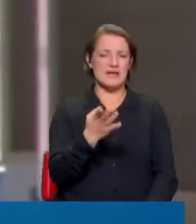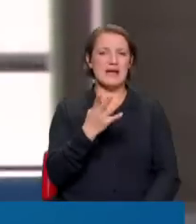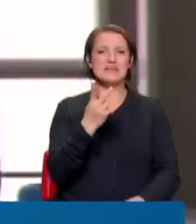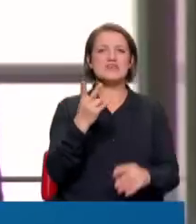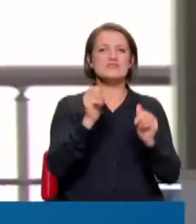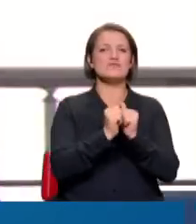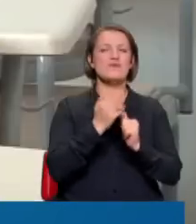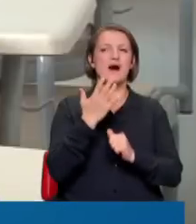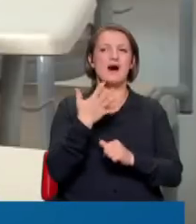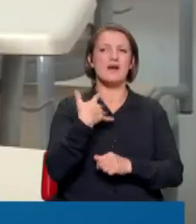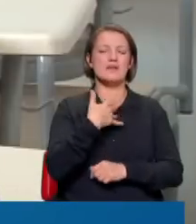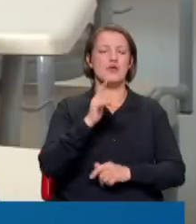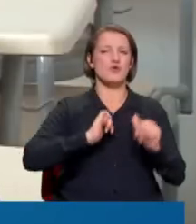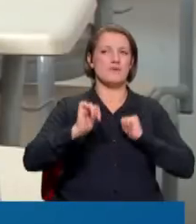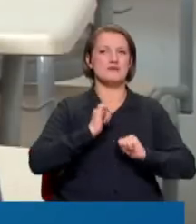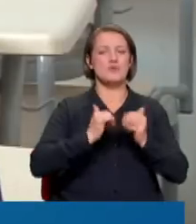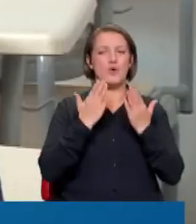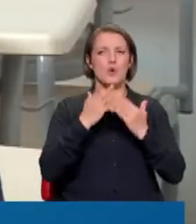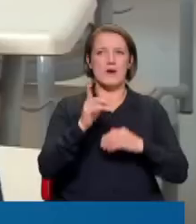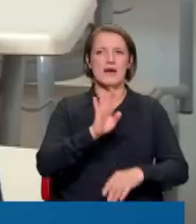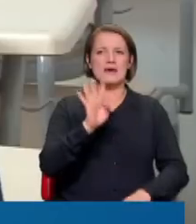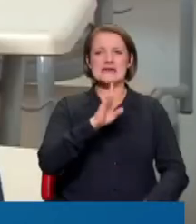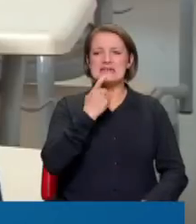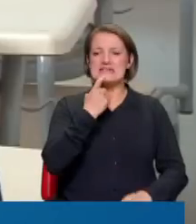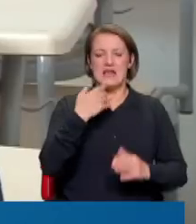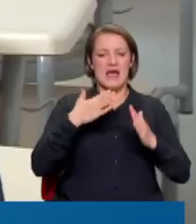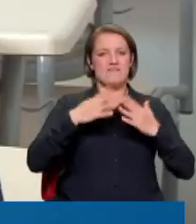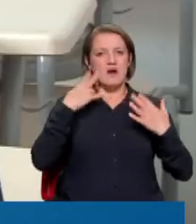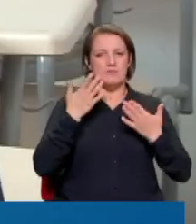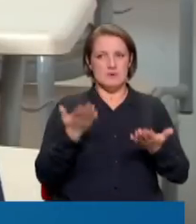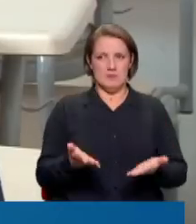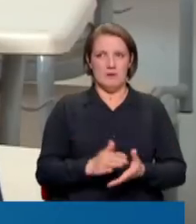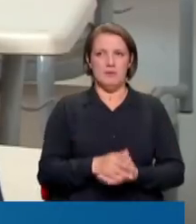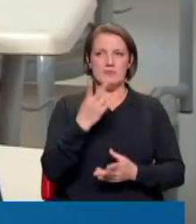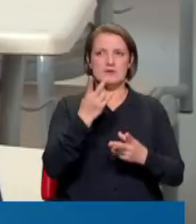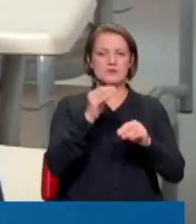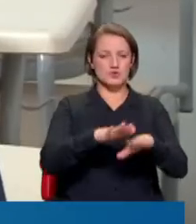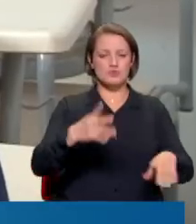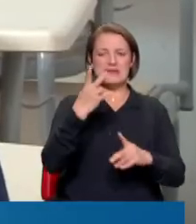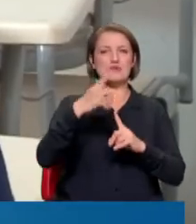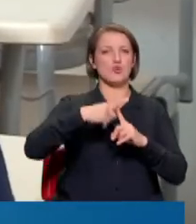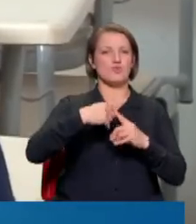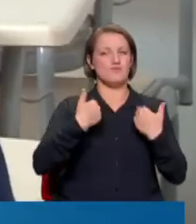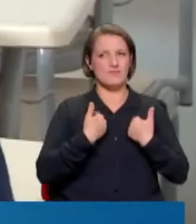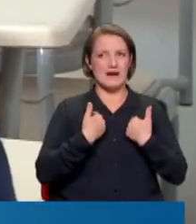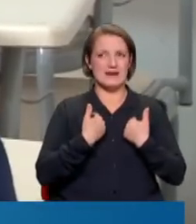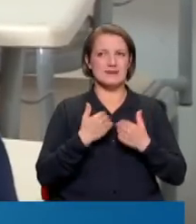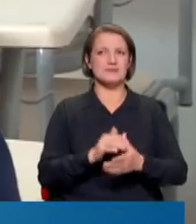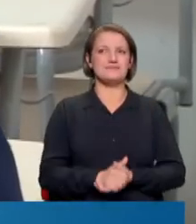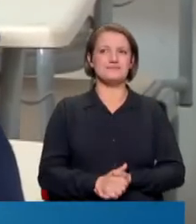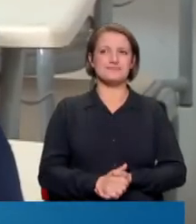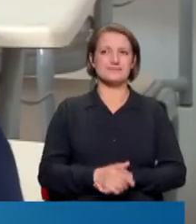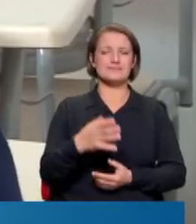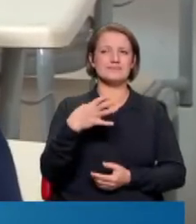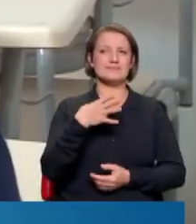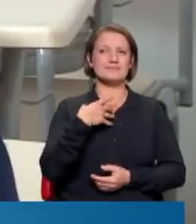dalla üniversite okuyor 60 yaşındayım 40 yıllık ev hanımıyım iki çocuğum iki torunum var pandemi bana